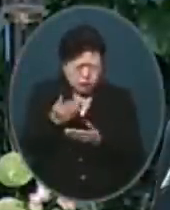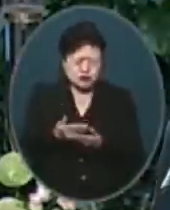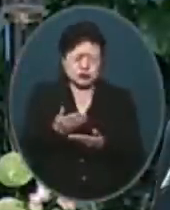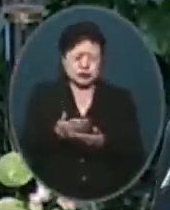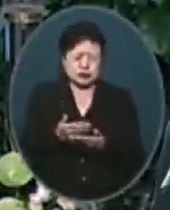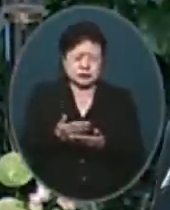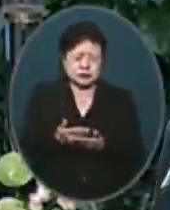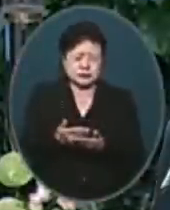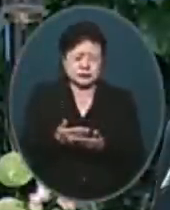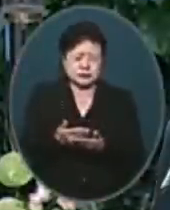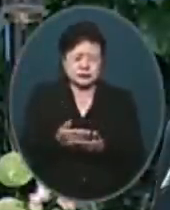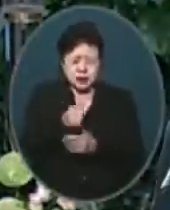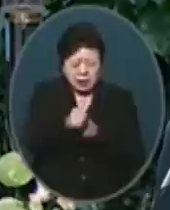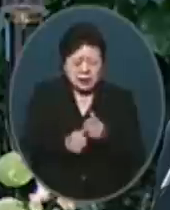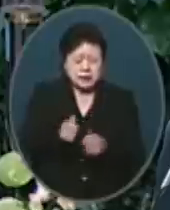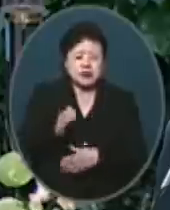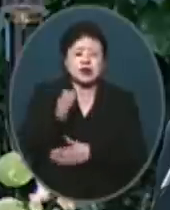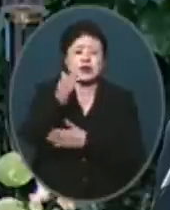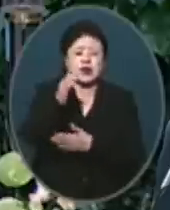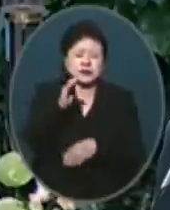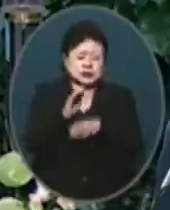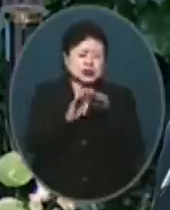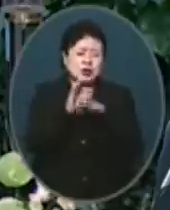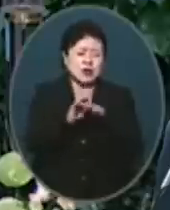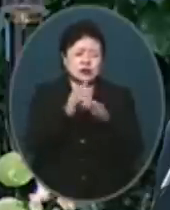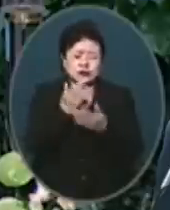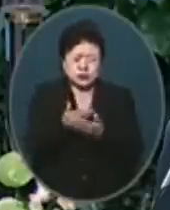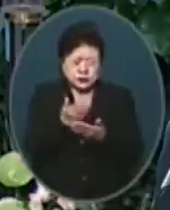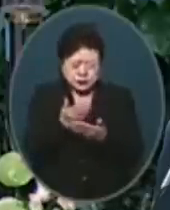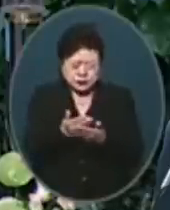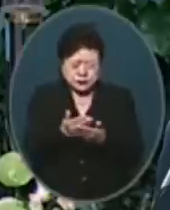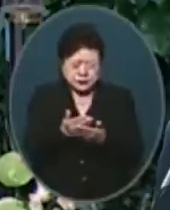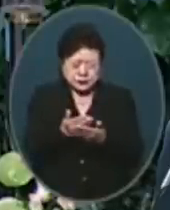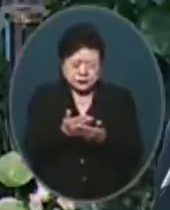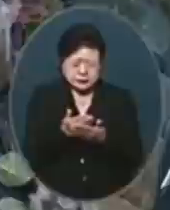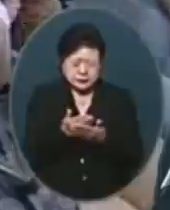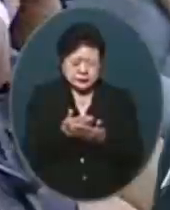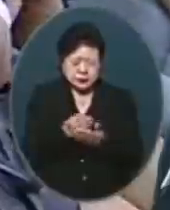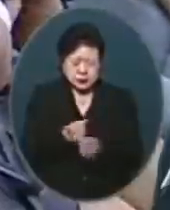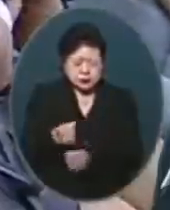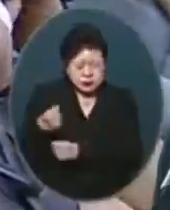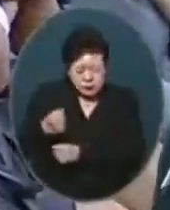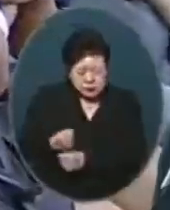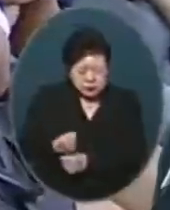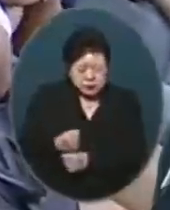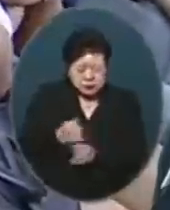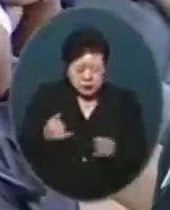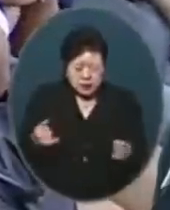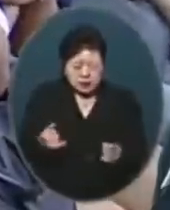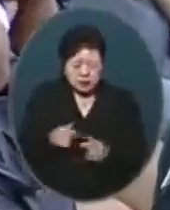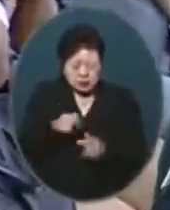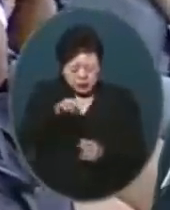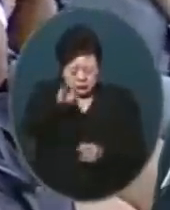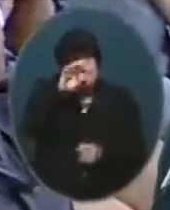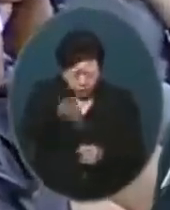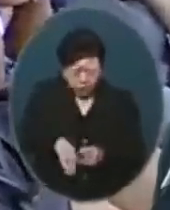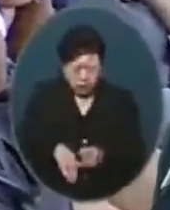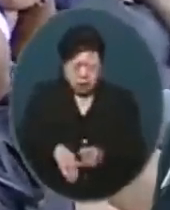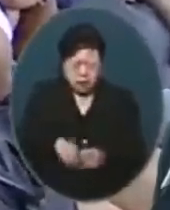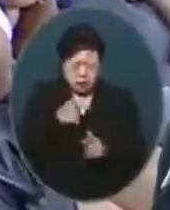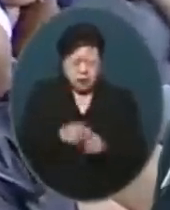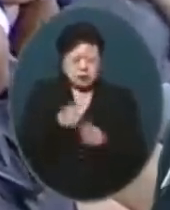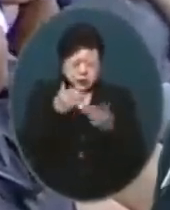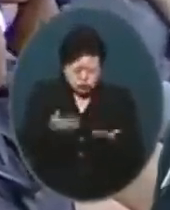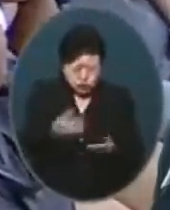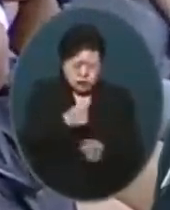주시고 하나님은 영광으로 채워주시옵소서. 수고하고 무거운 짐진 자들은 다 내게로 오라.